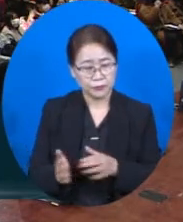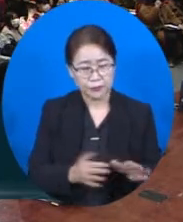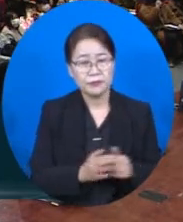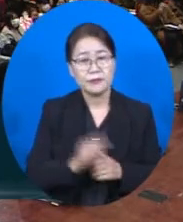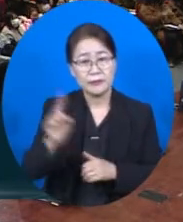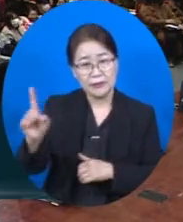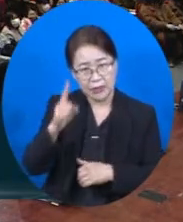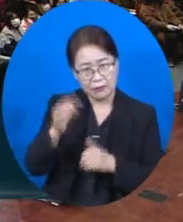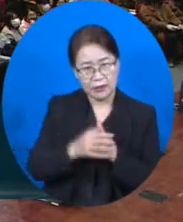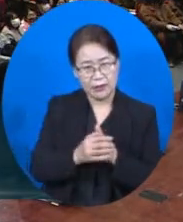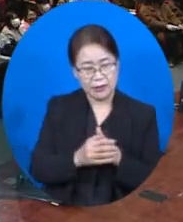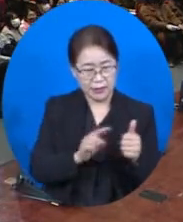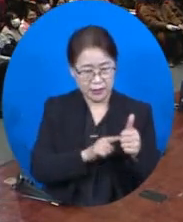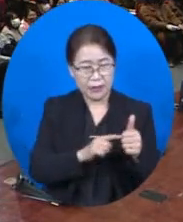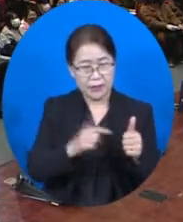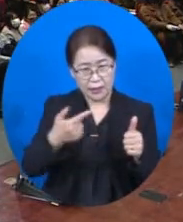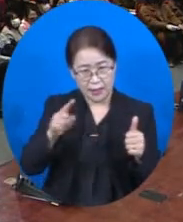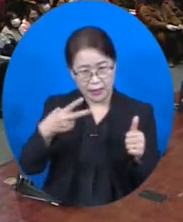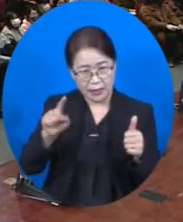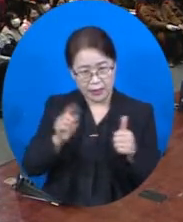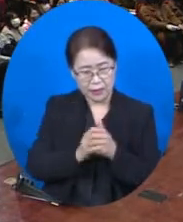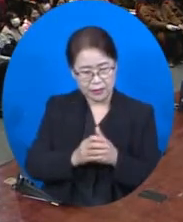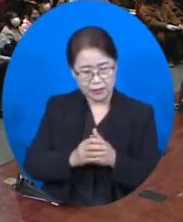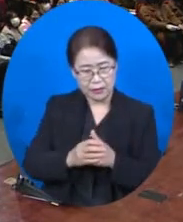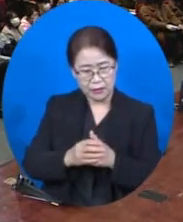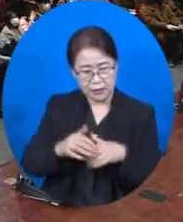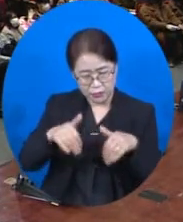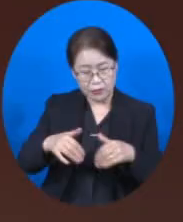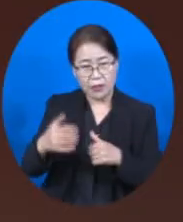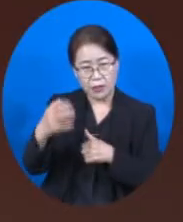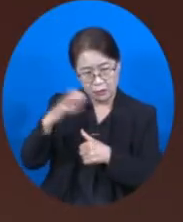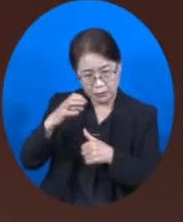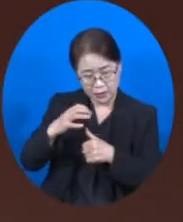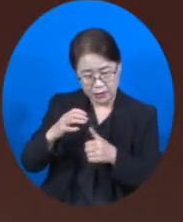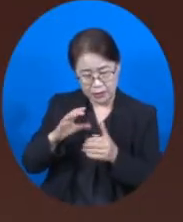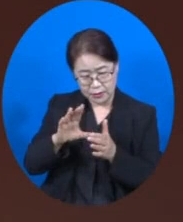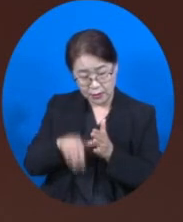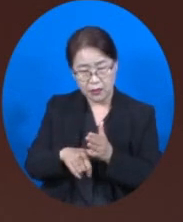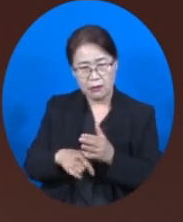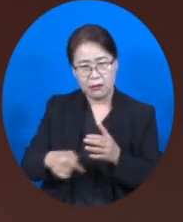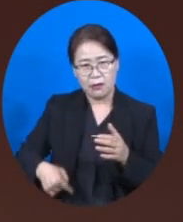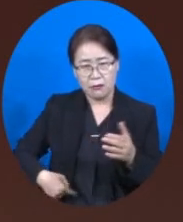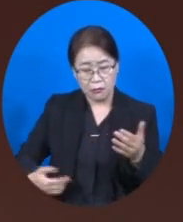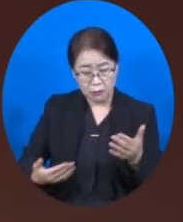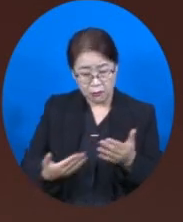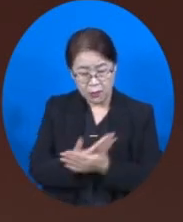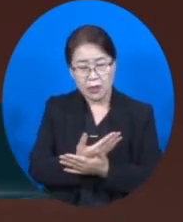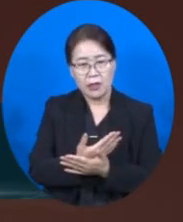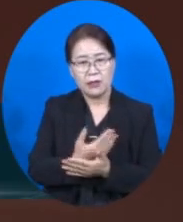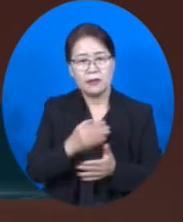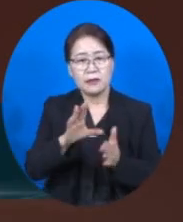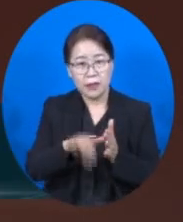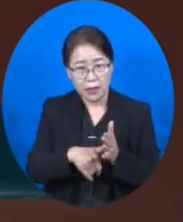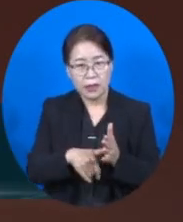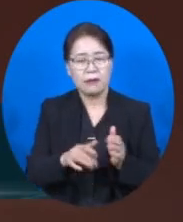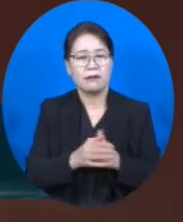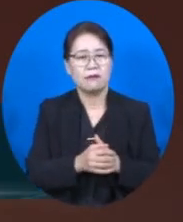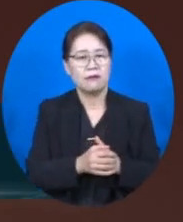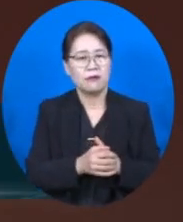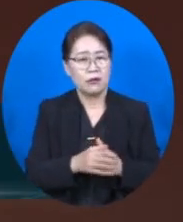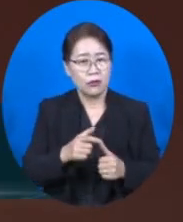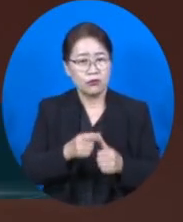나단 선지자의 책망을 받고 난 다음에 자신의 죄를 회개할 때에 이렇게 간구하죠